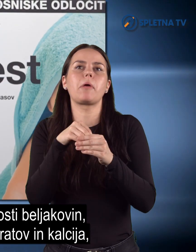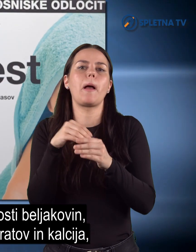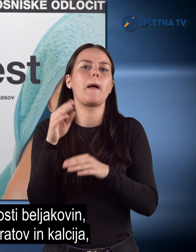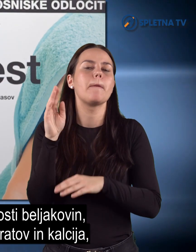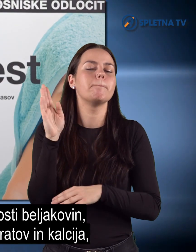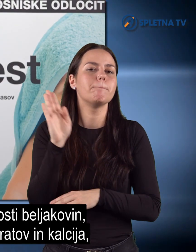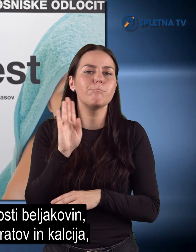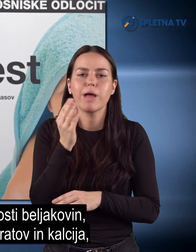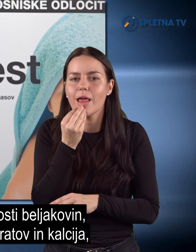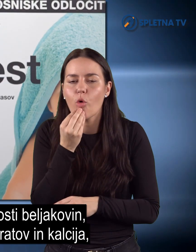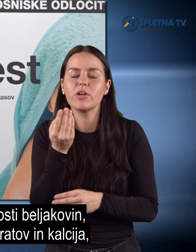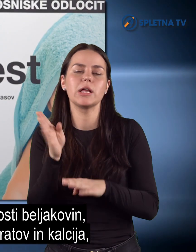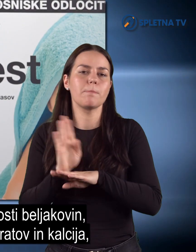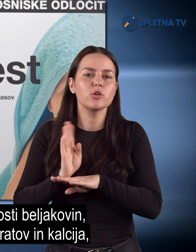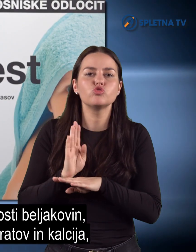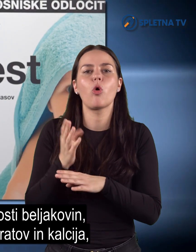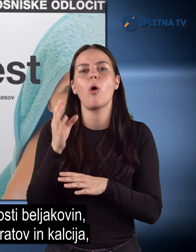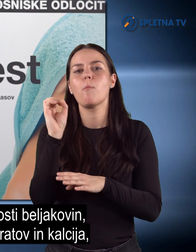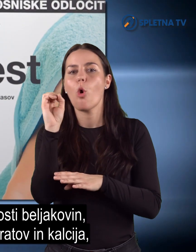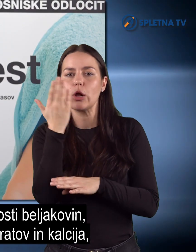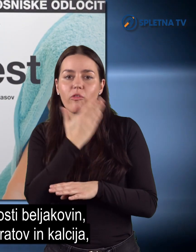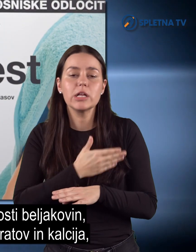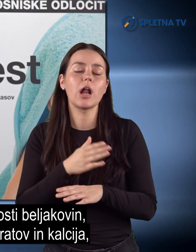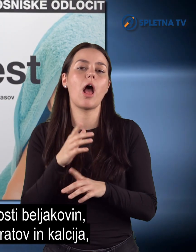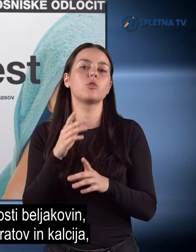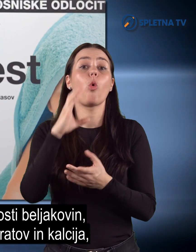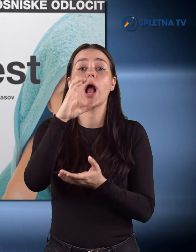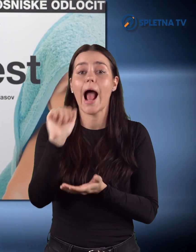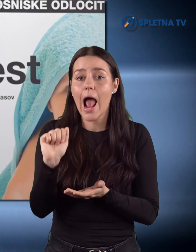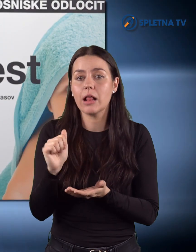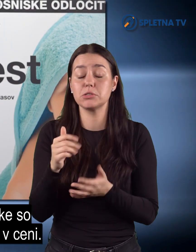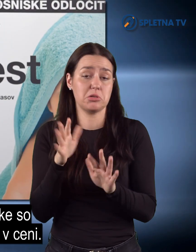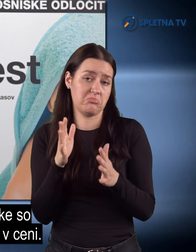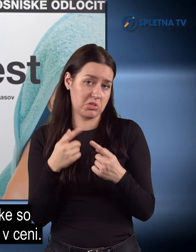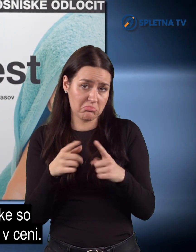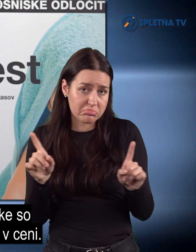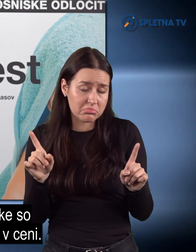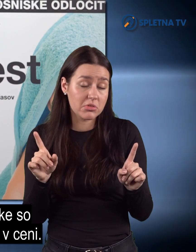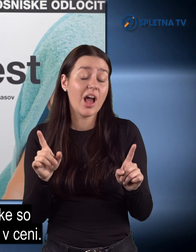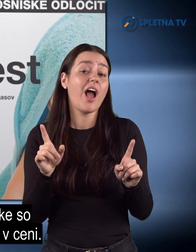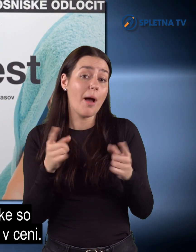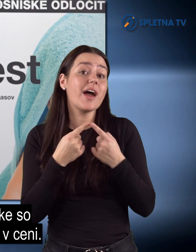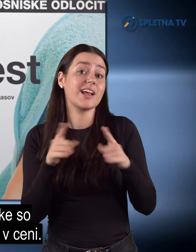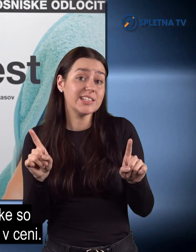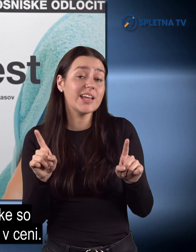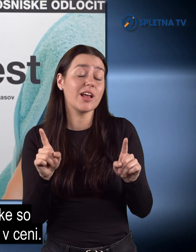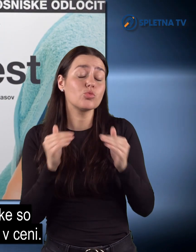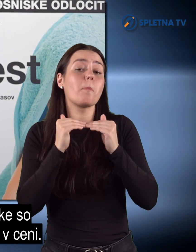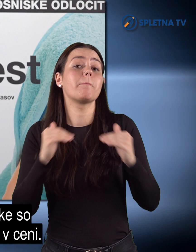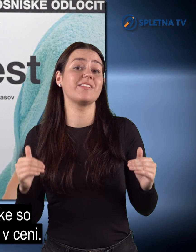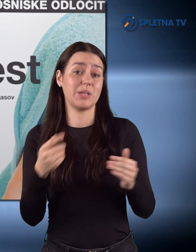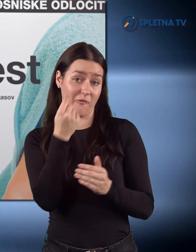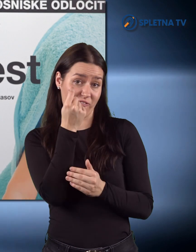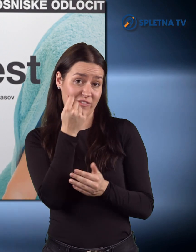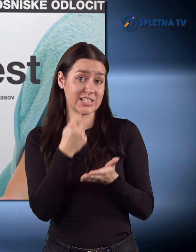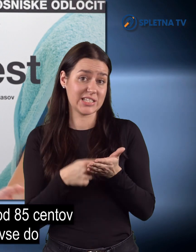vsebnosti beljakovin, maščob, ogljikovih hidratov ter pa kalcija. Tako da v bistvu razlike so bile pa predvsem v